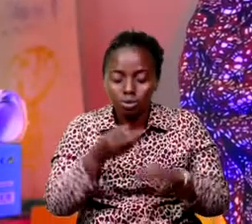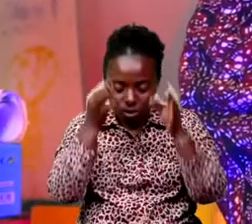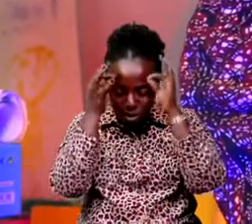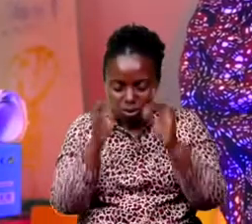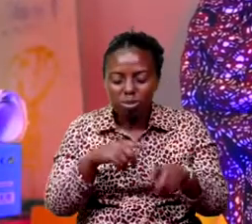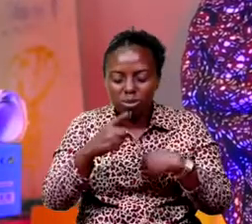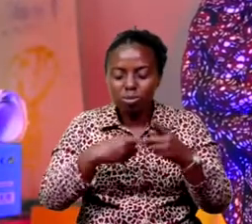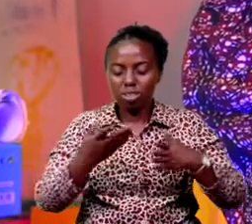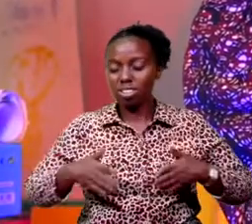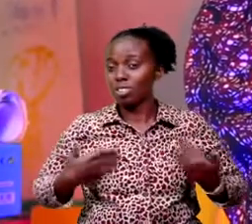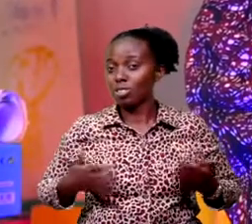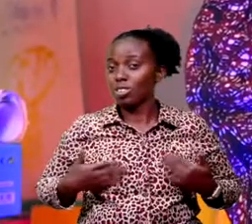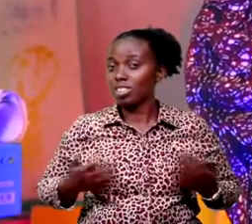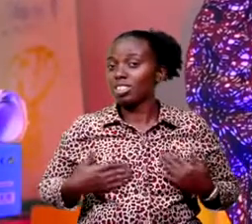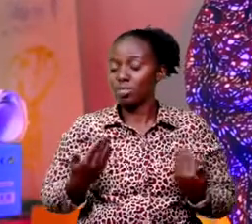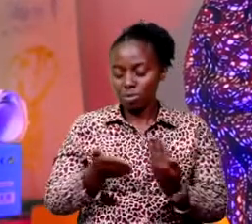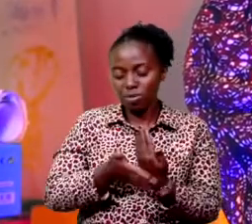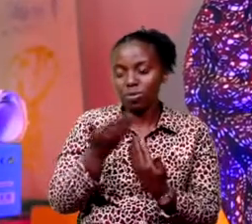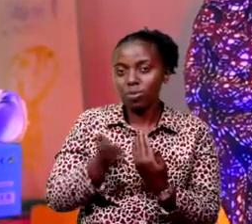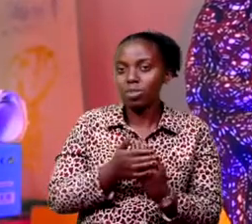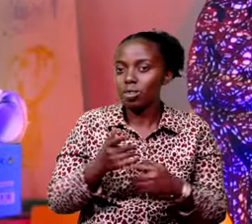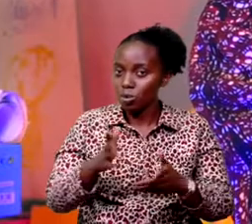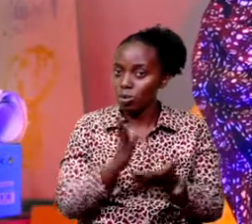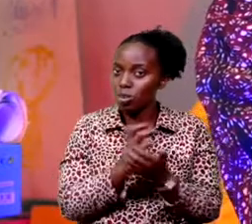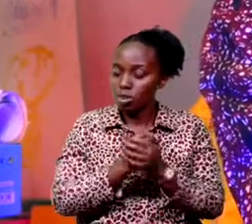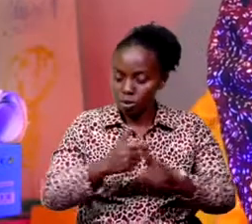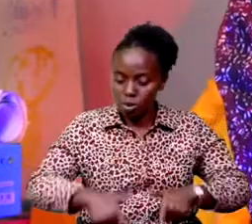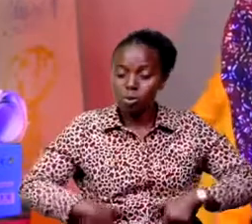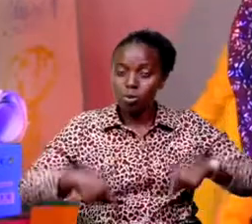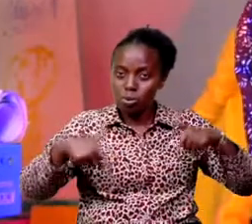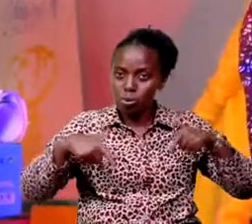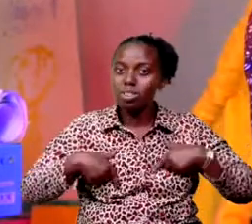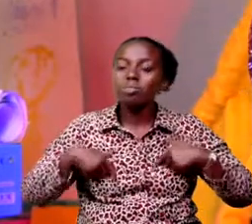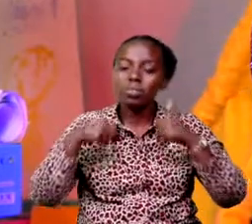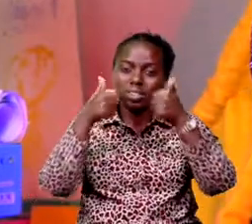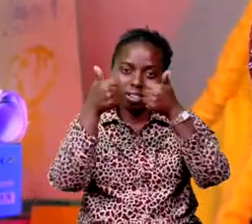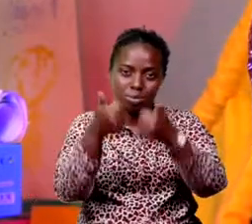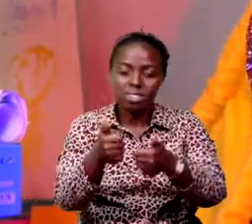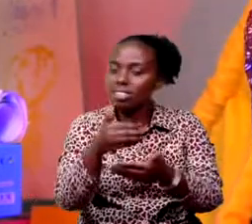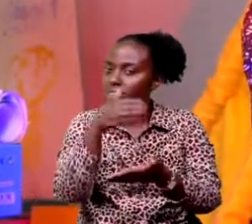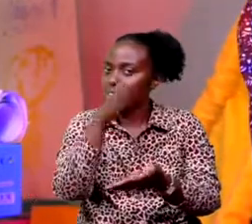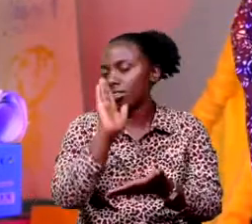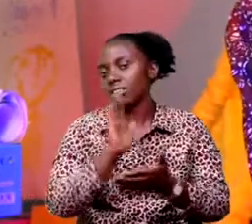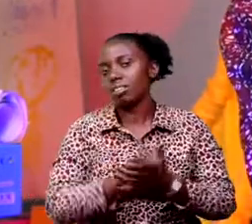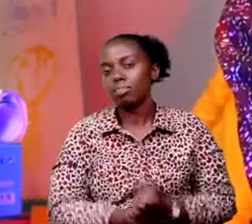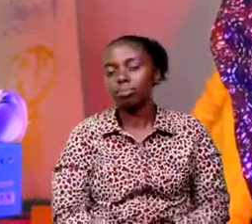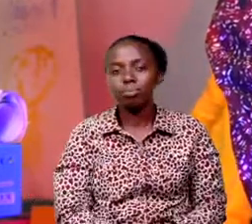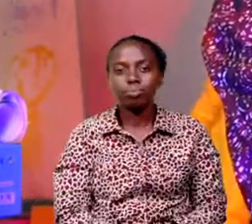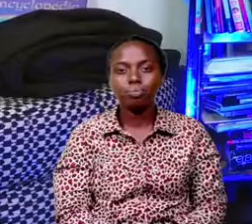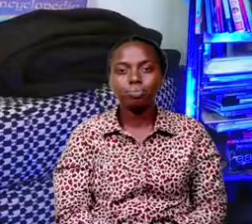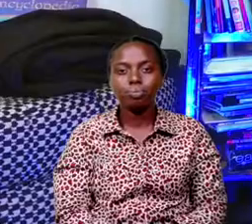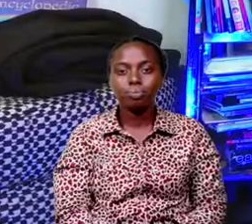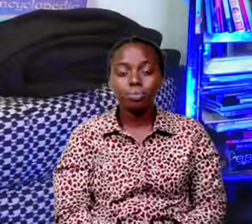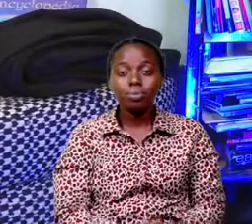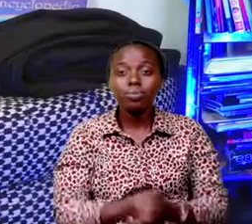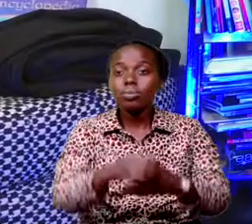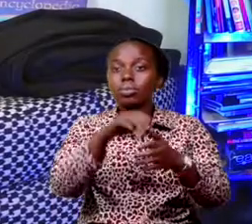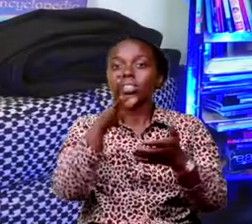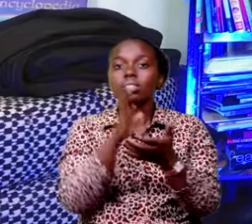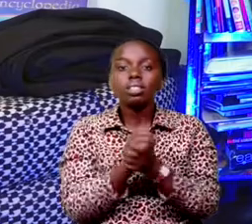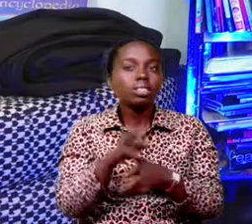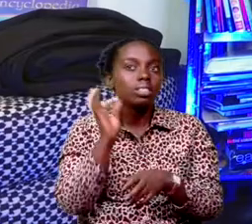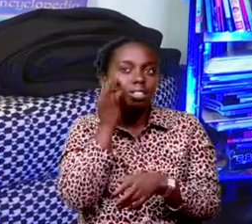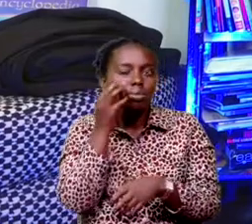guhora twishimye kandi tuniyitaho, kuko ubuzima ari bwiza cyane. Izindi